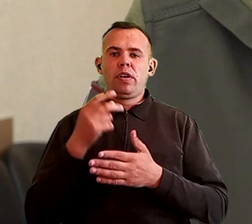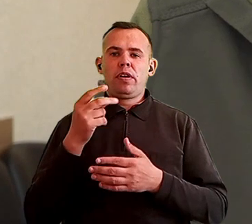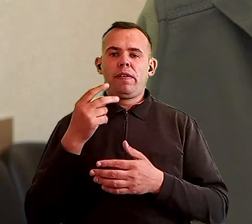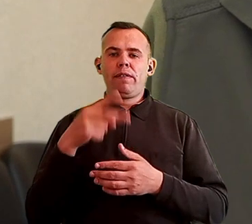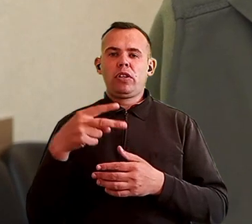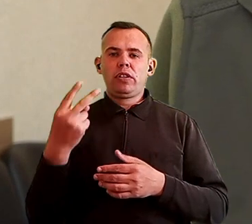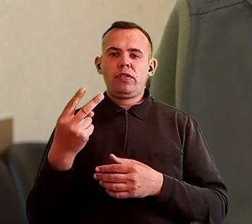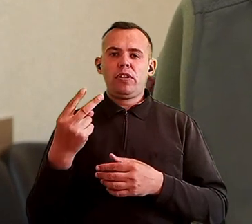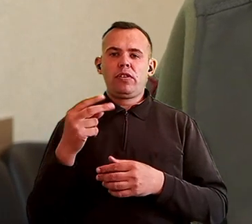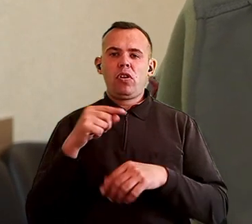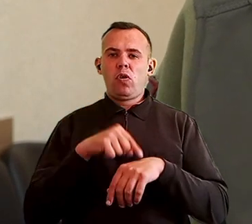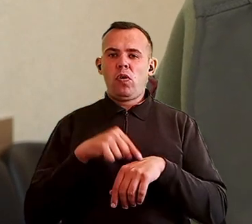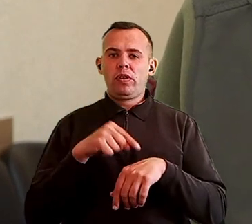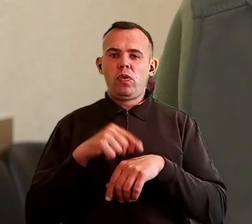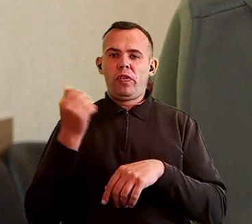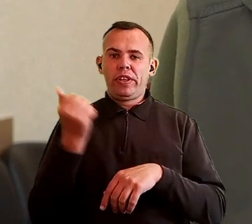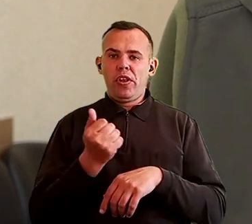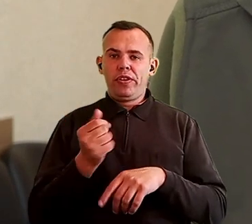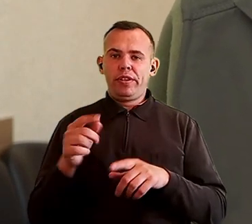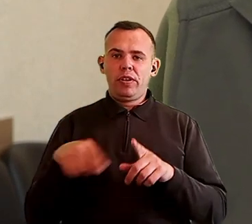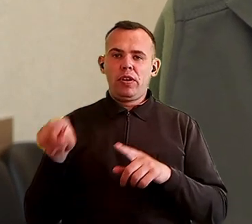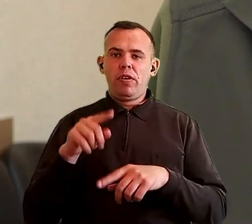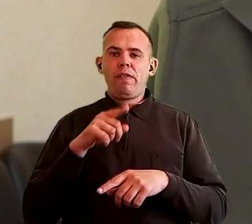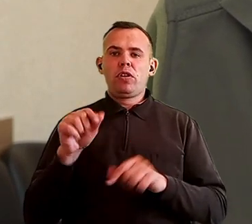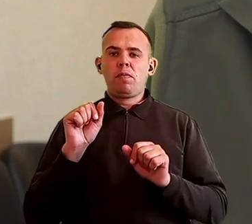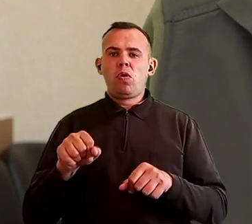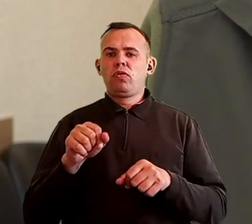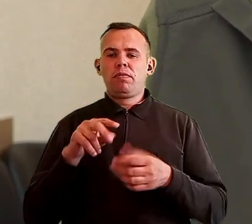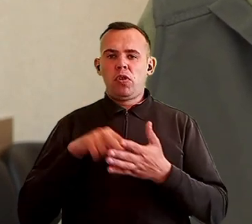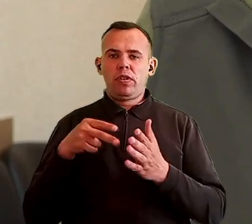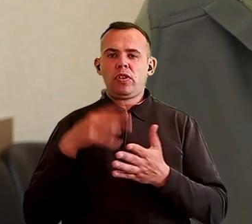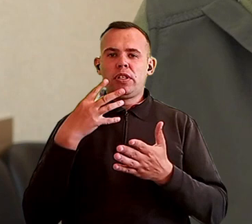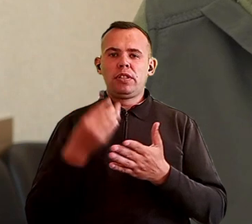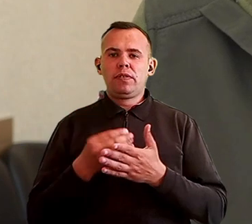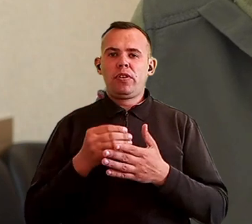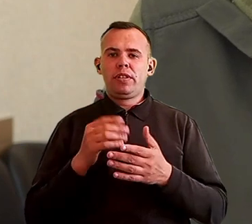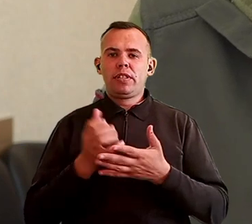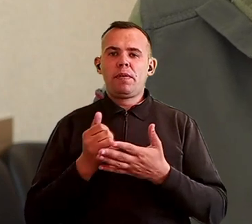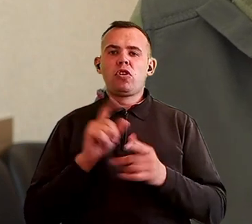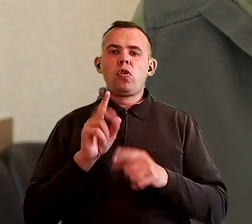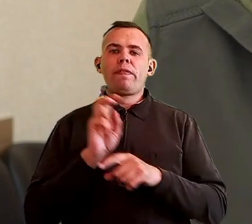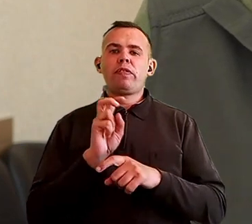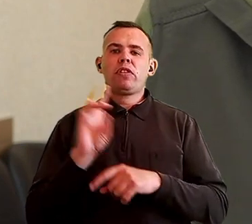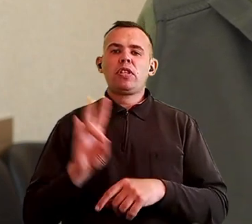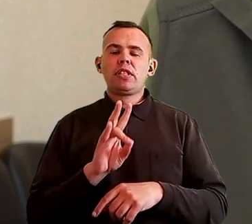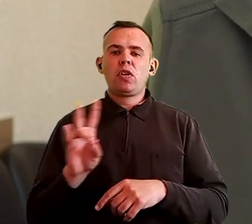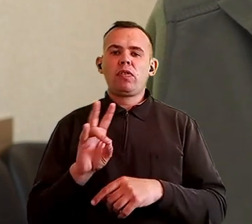годин неділі, вони можуть повноцінно планувати свої заходи щодо відвідування церков і далі